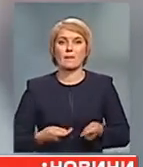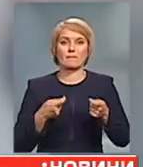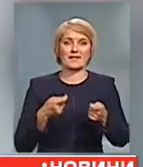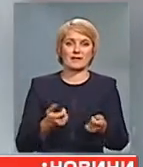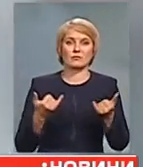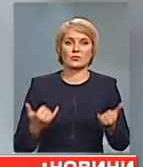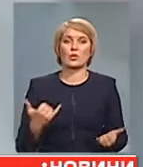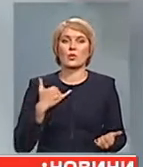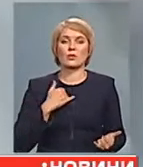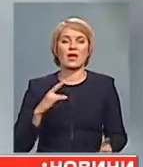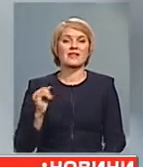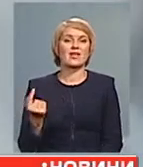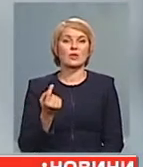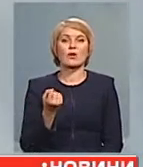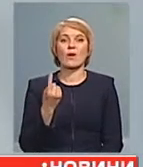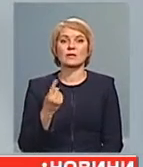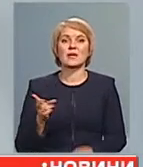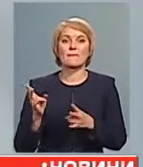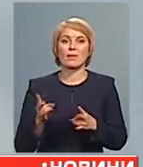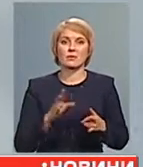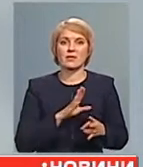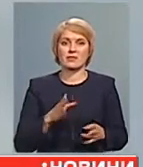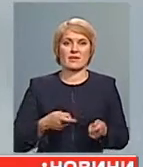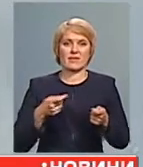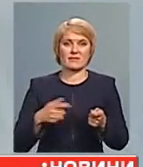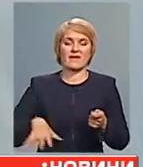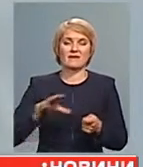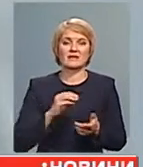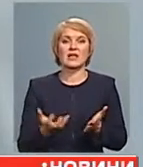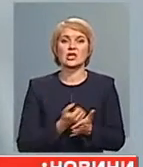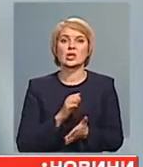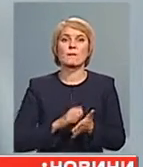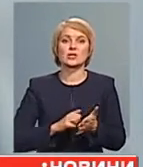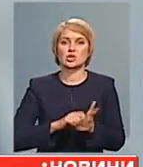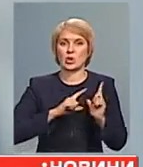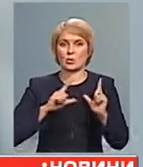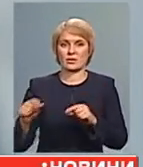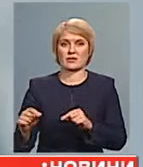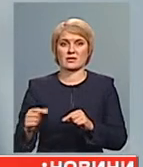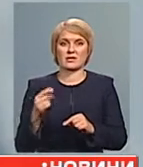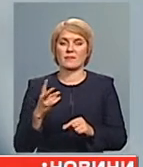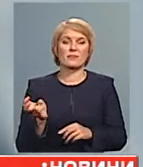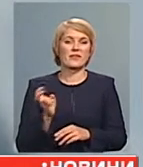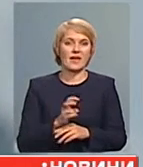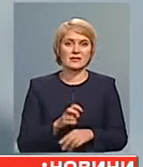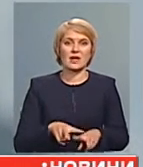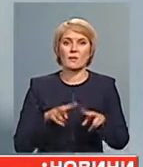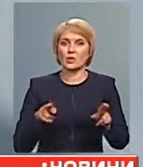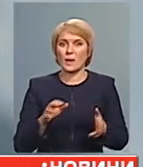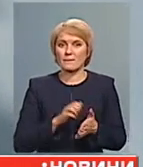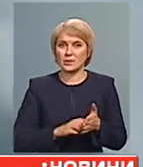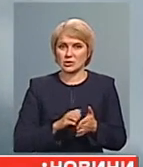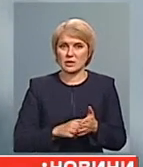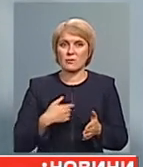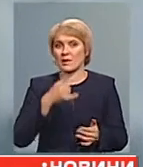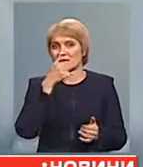нас ні один із 11 потерпівших не явився. Всі знайшли якісь причини не їхати. Если они не явятся по тем же причинам основного заседания, мы не сможем